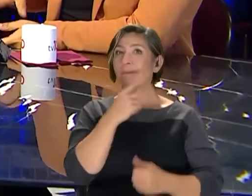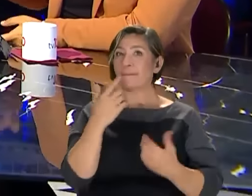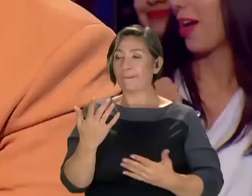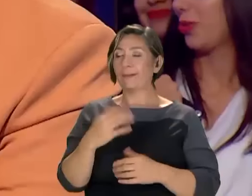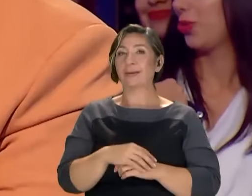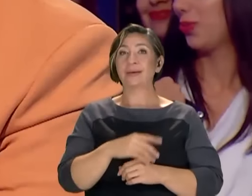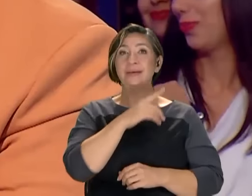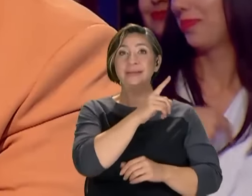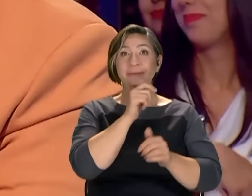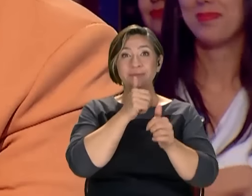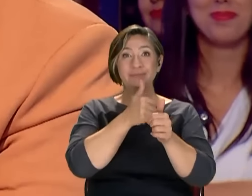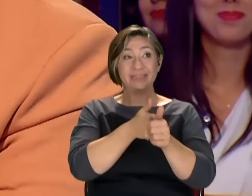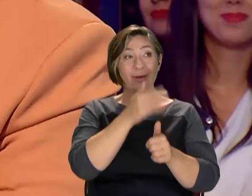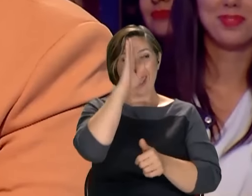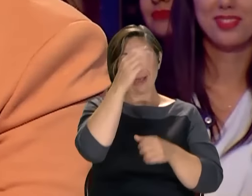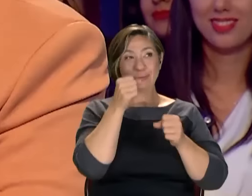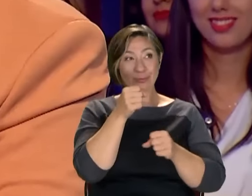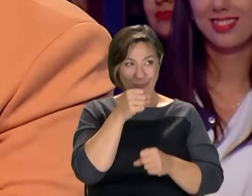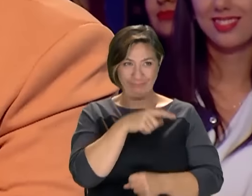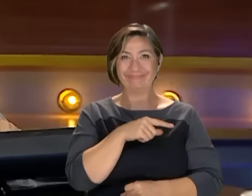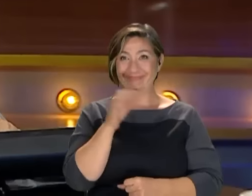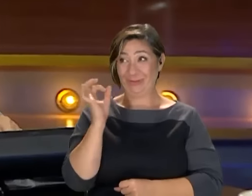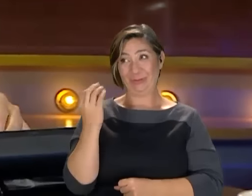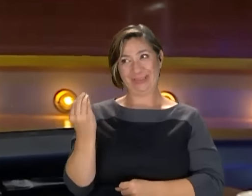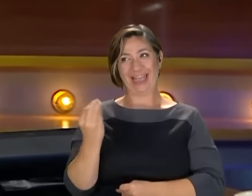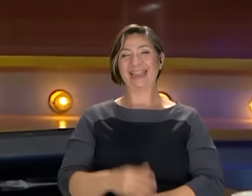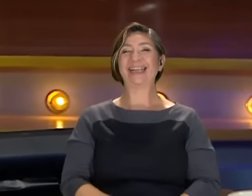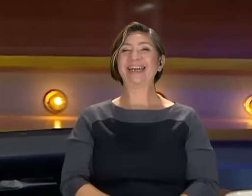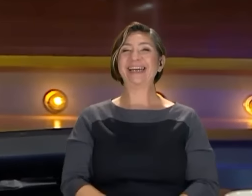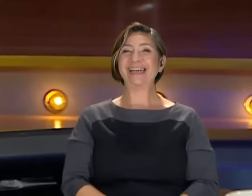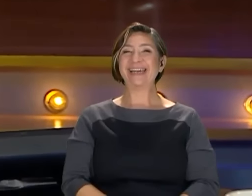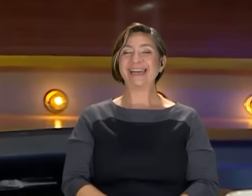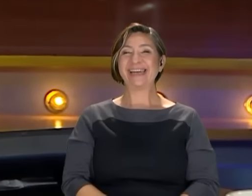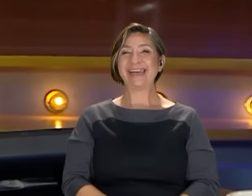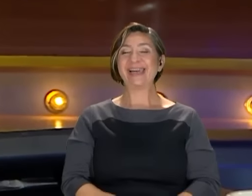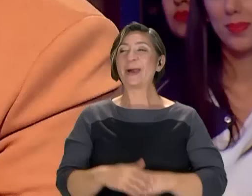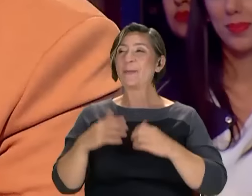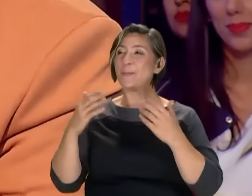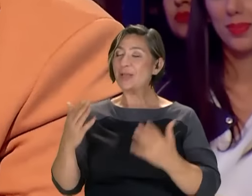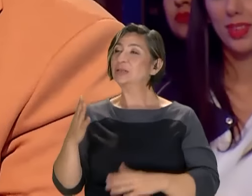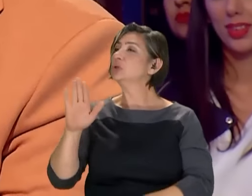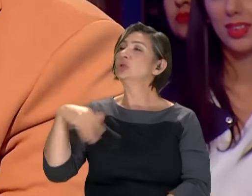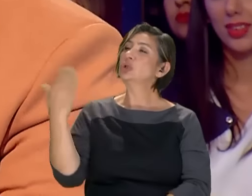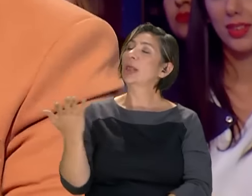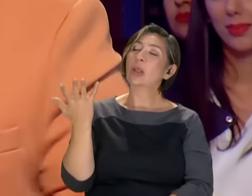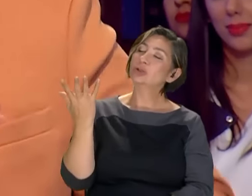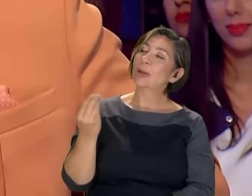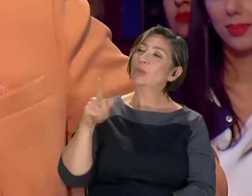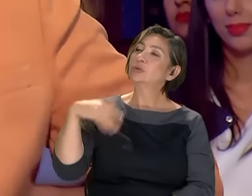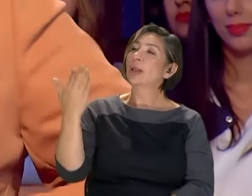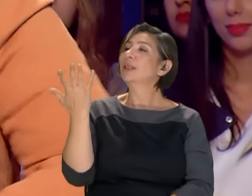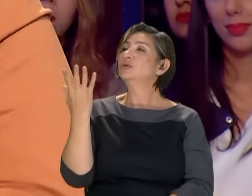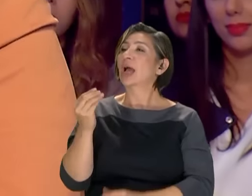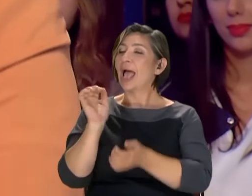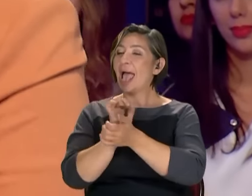Ama evet. Sen menajerim de Erzurumlu. Aa güzel. Tamam. Güzel. Ona da selamlar. Peki sonra ne olacak? Bundan sonra ne